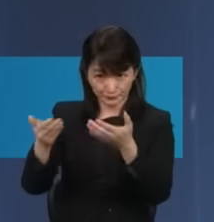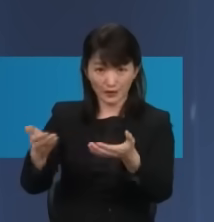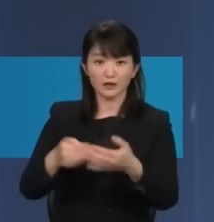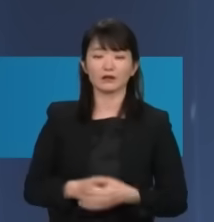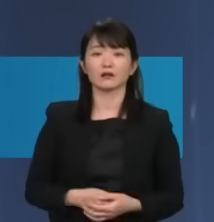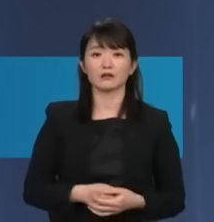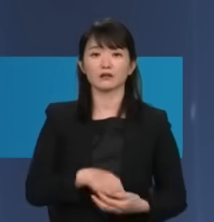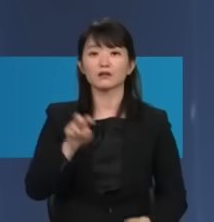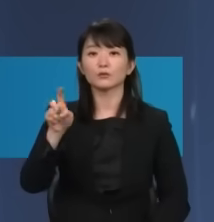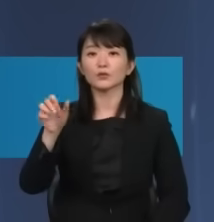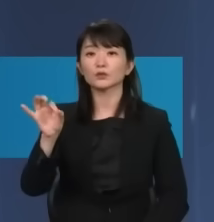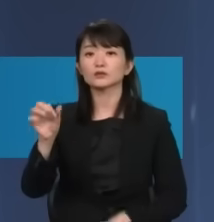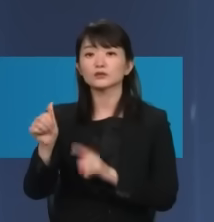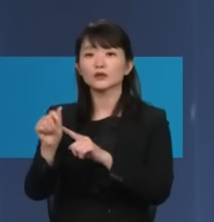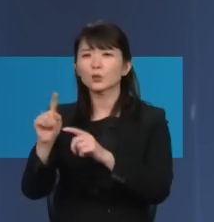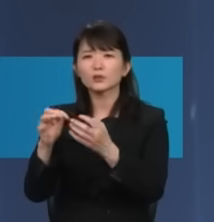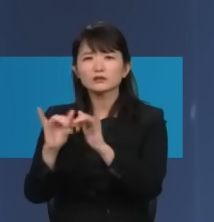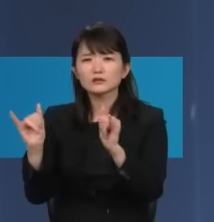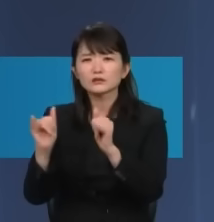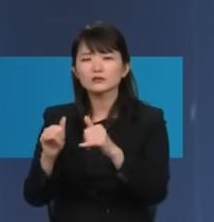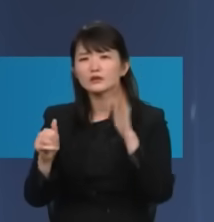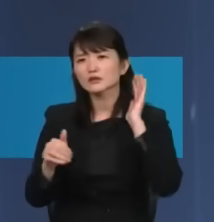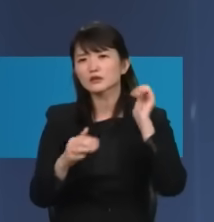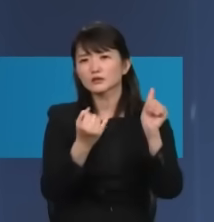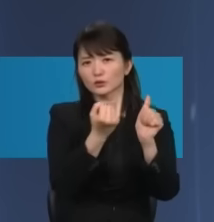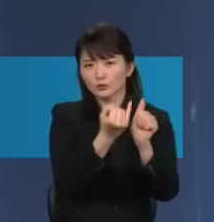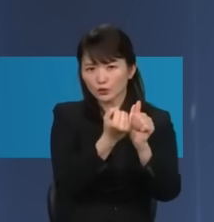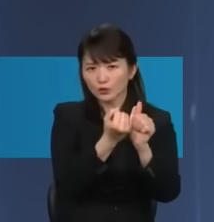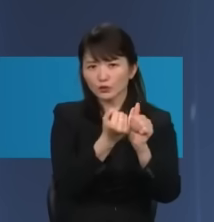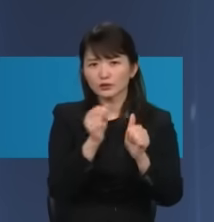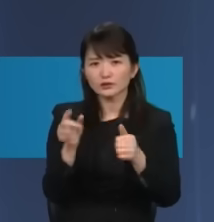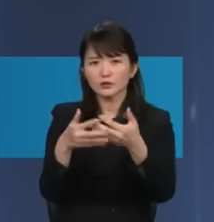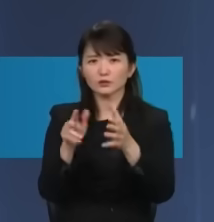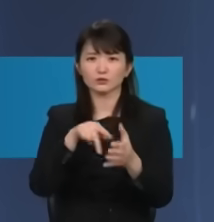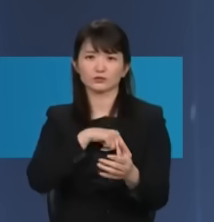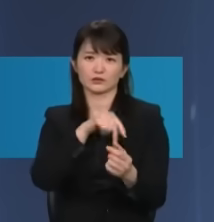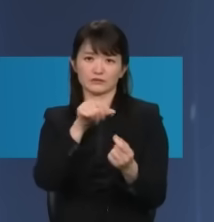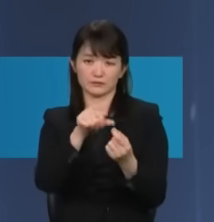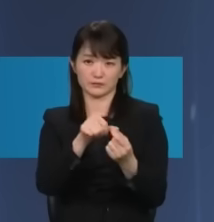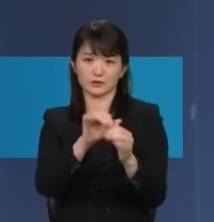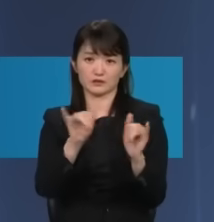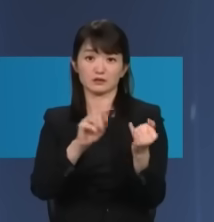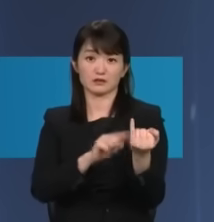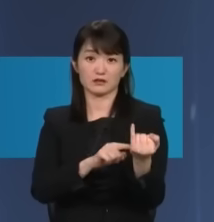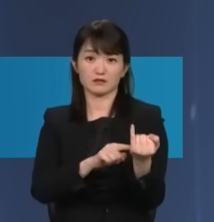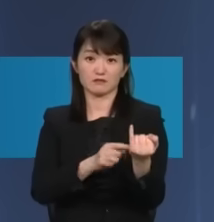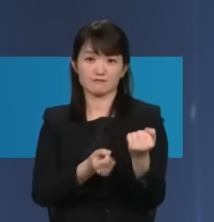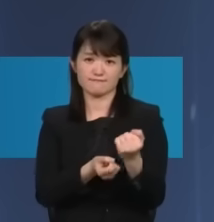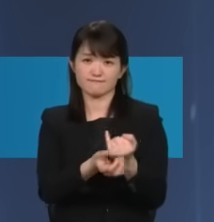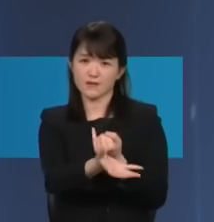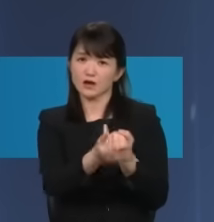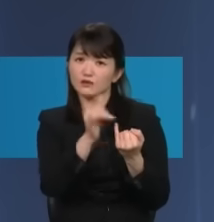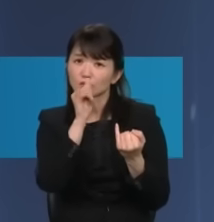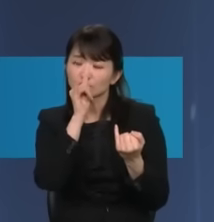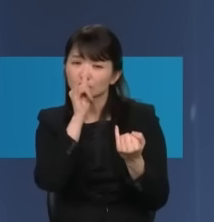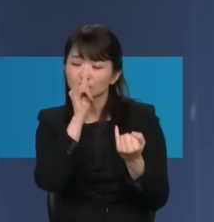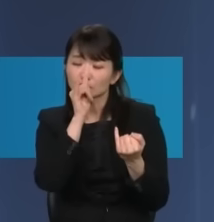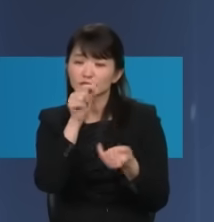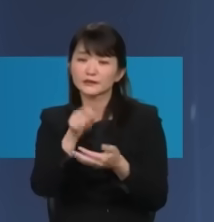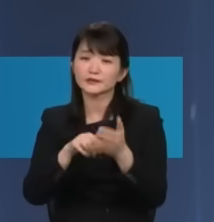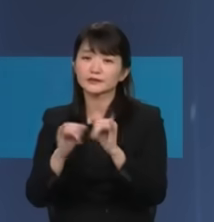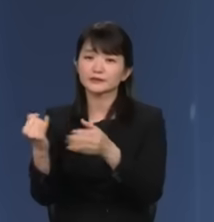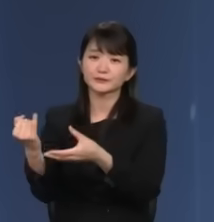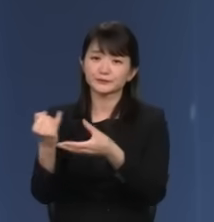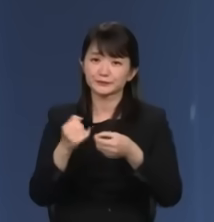도대체 명 씨가 어떤 사람이기에 대통령 부부, 그리고 여당의 중진 의원에게 이런 영향력을 끼칠 수 있었을까요? 취재